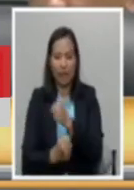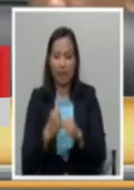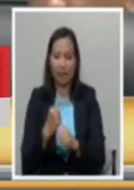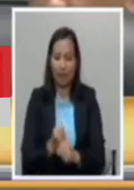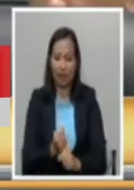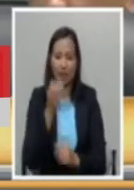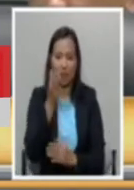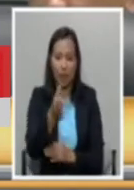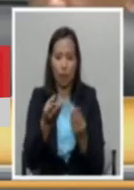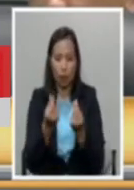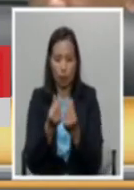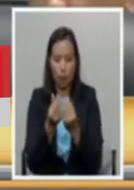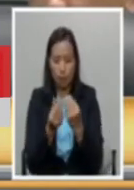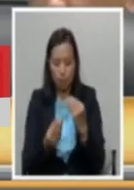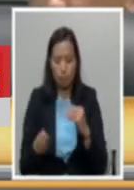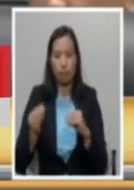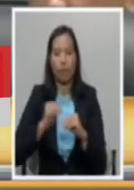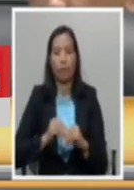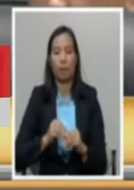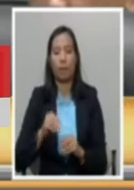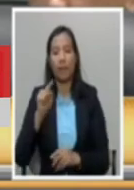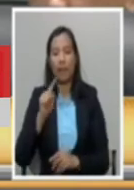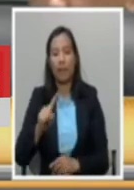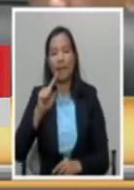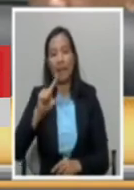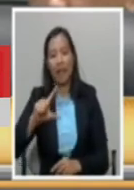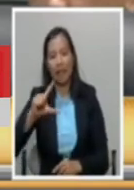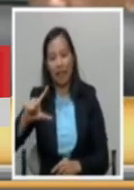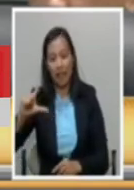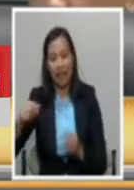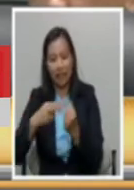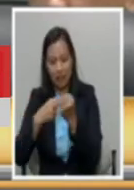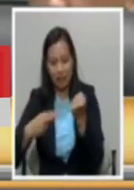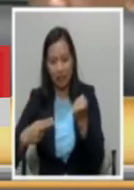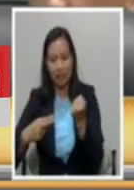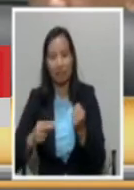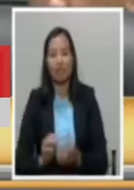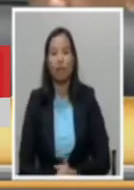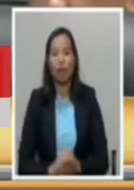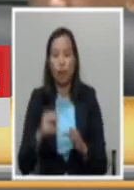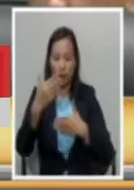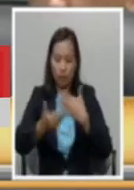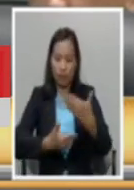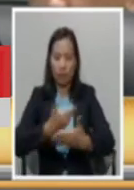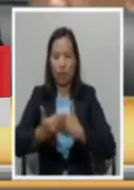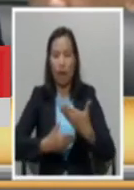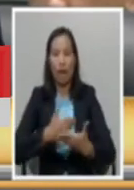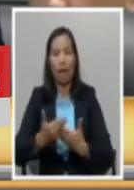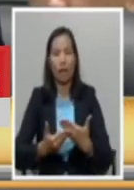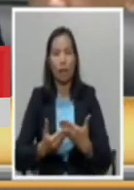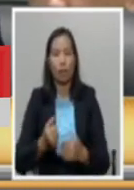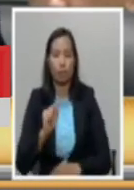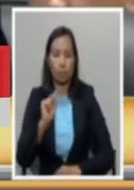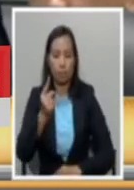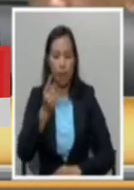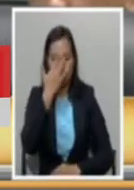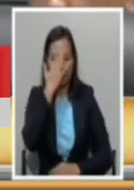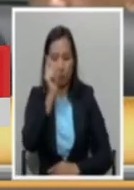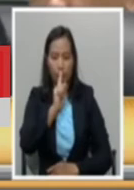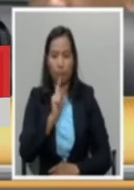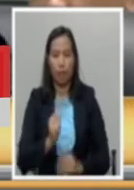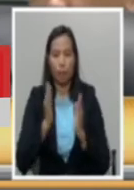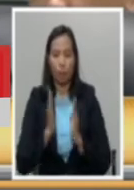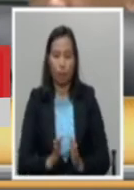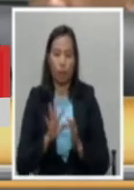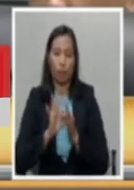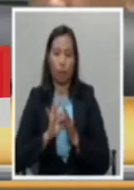ตัวเลขมันจะไปถึง1ล้านล้านเหรียญ US ดอลลาร์นั่นคือตลาดเป็นตลาดใหม่ตลาดที่คนห่วงสุ